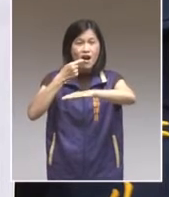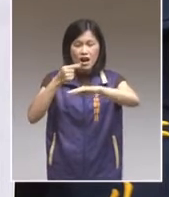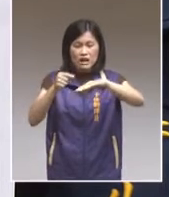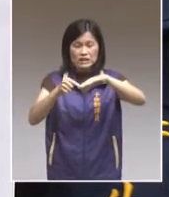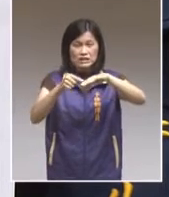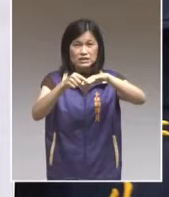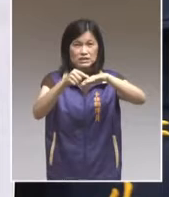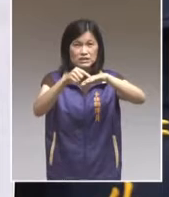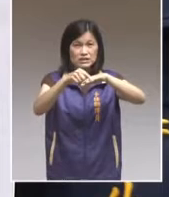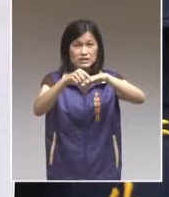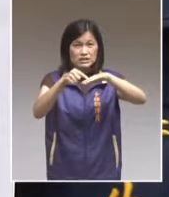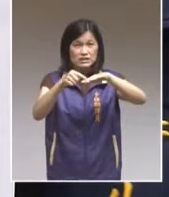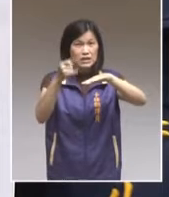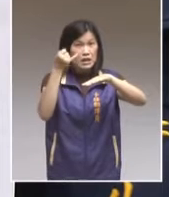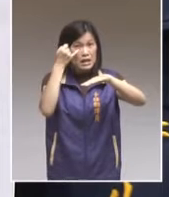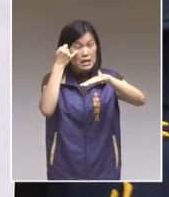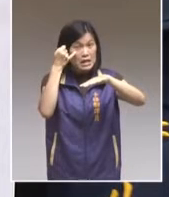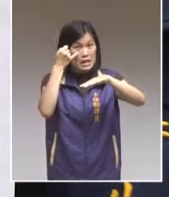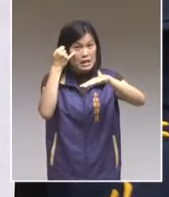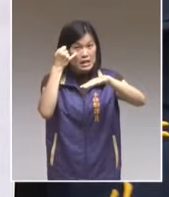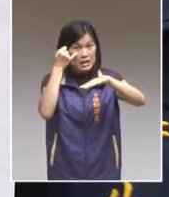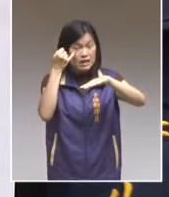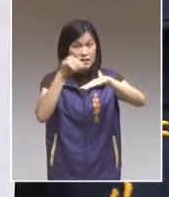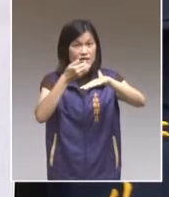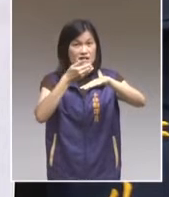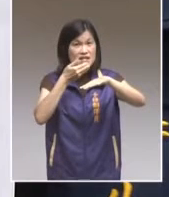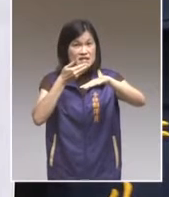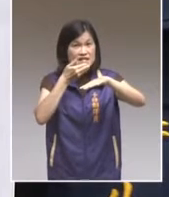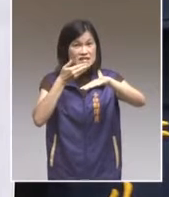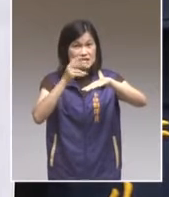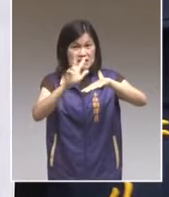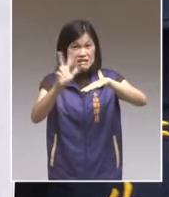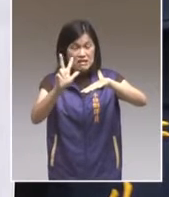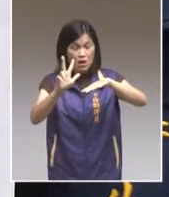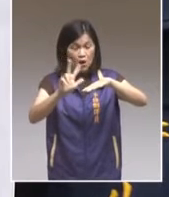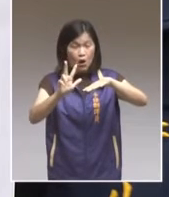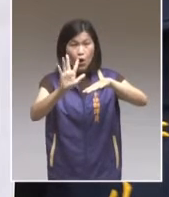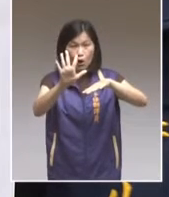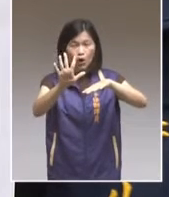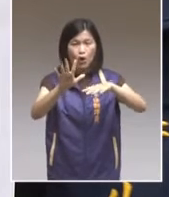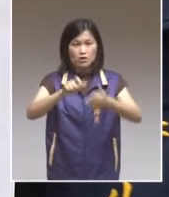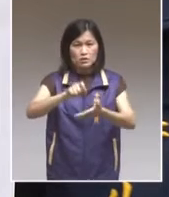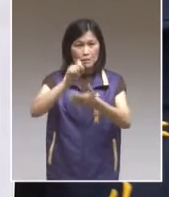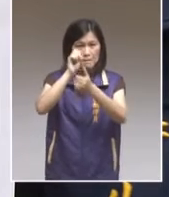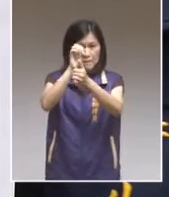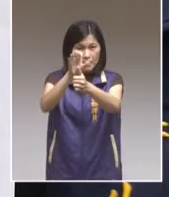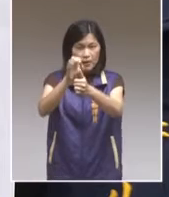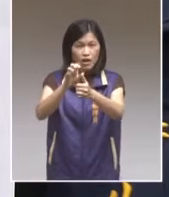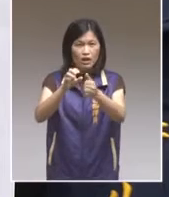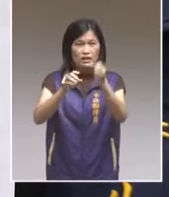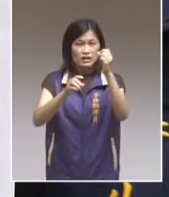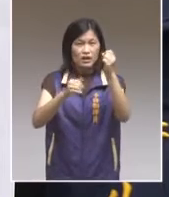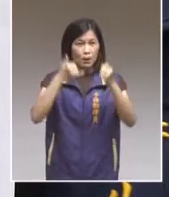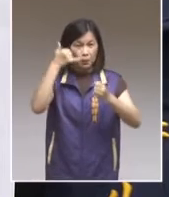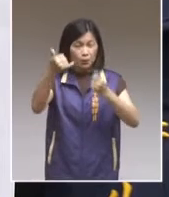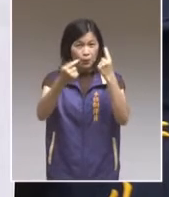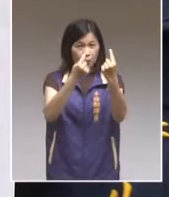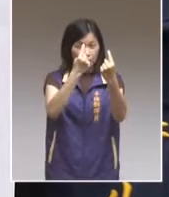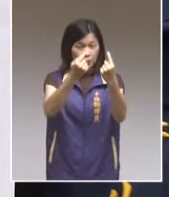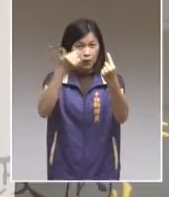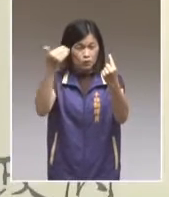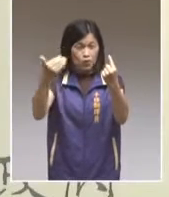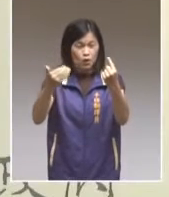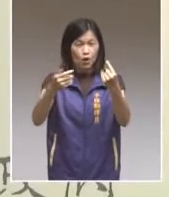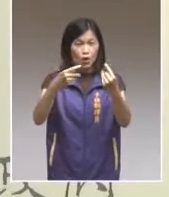甲有紫青的状况的时候，那这个部分呢，他会提醒你赶快拨打119卫生局或